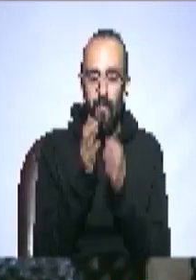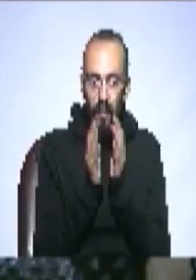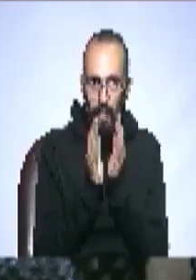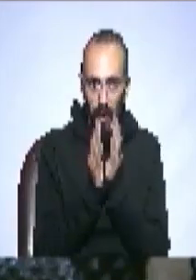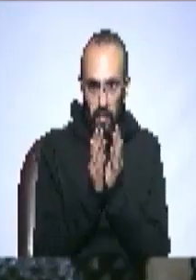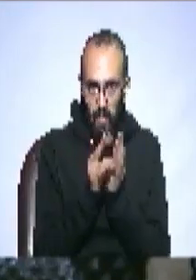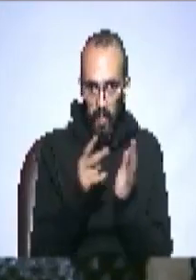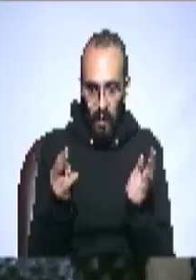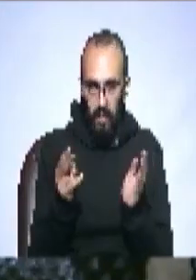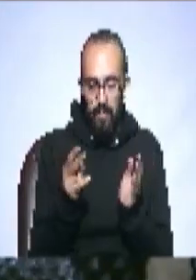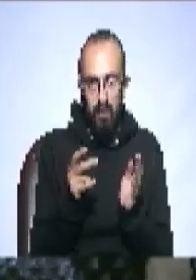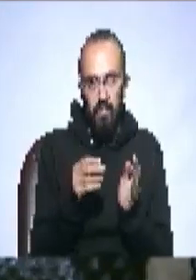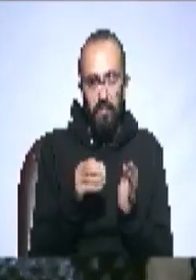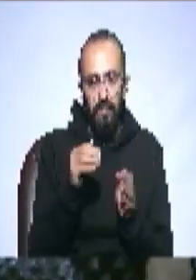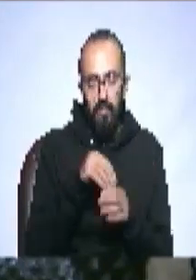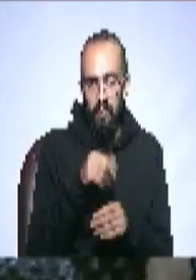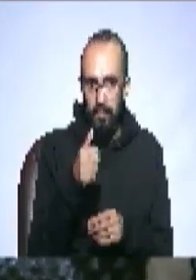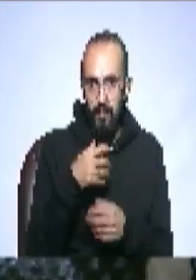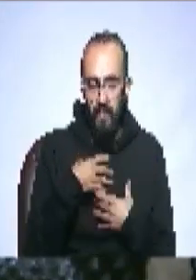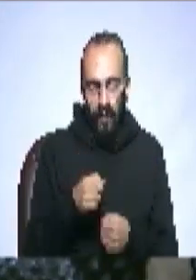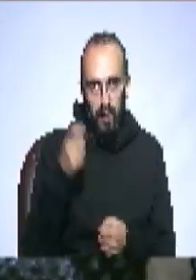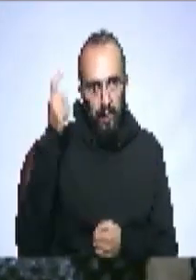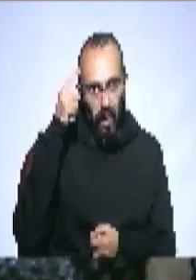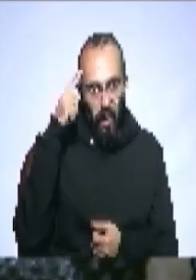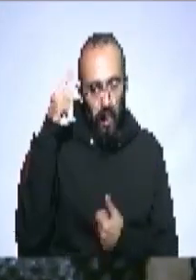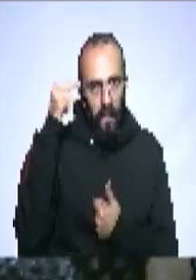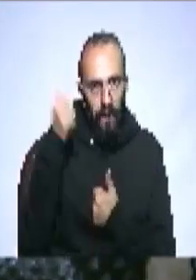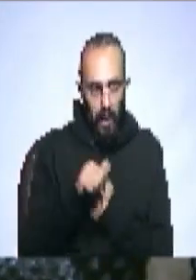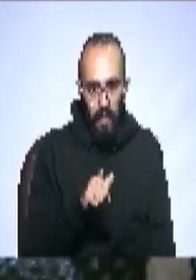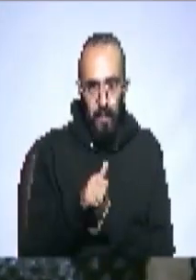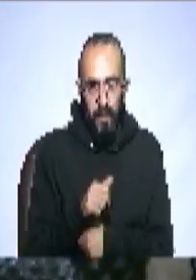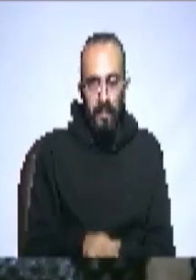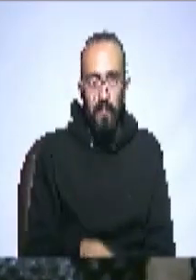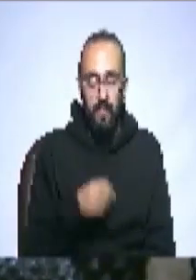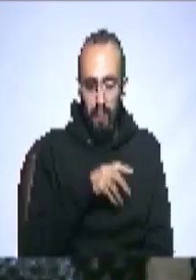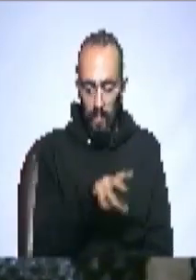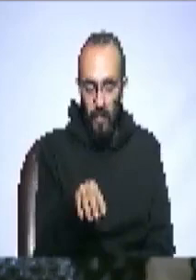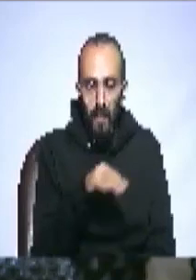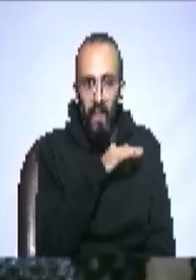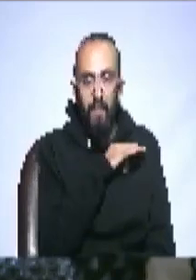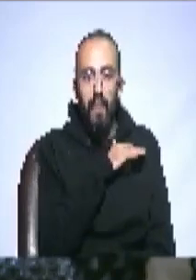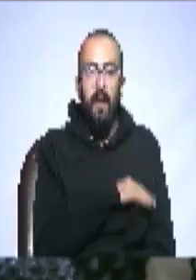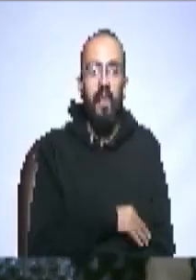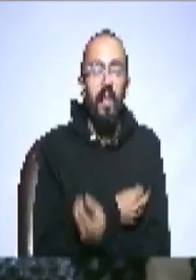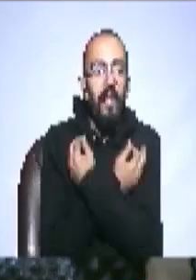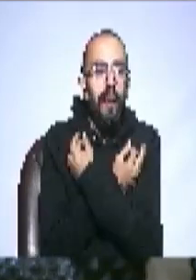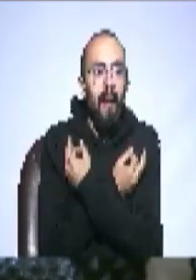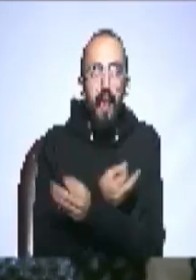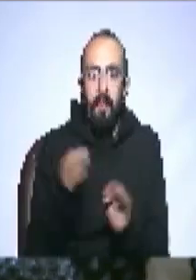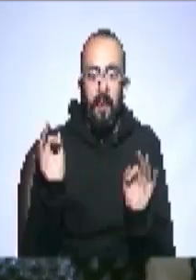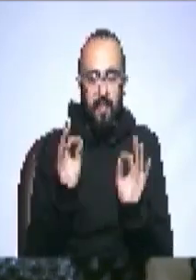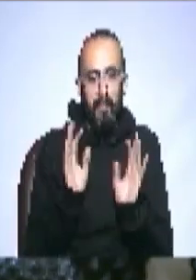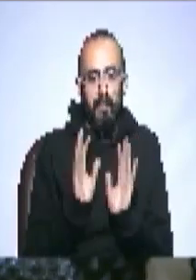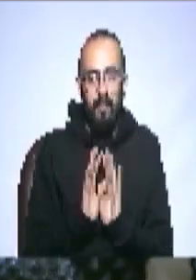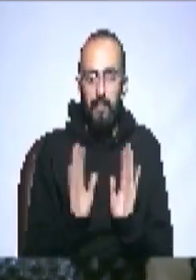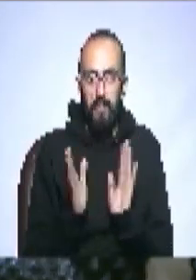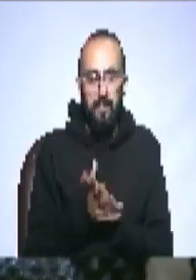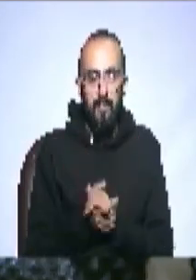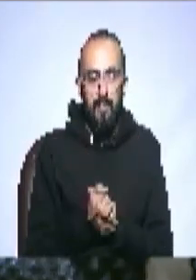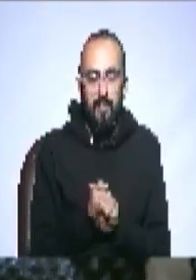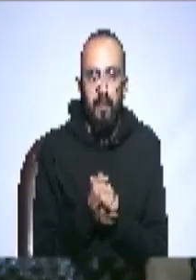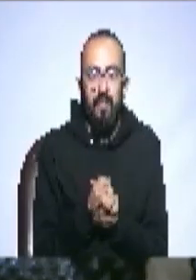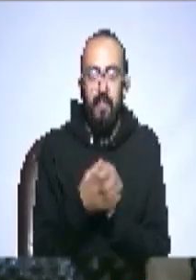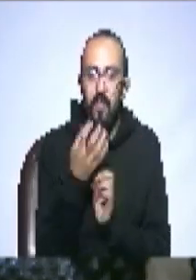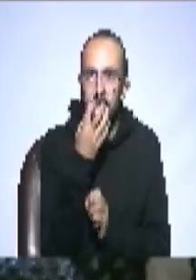جدا للذاكرة زي ما كنت بقول من شوية، يعني أنا كده أخدت كل الحاجات، بقيت